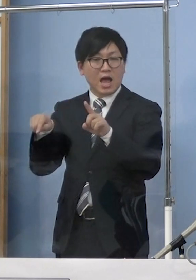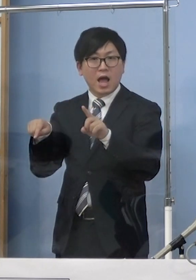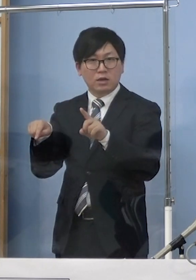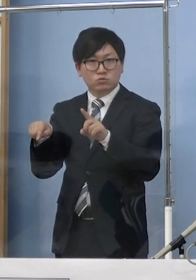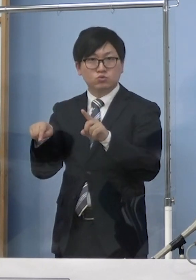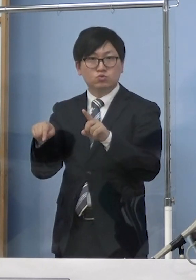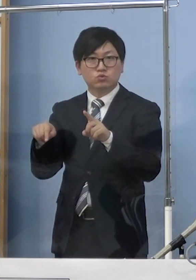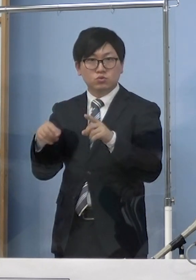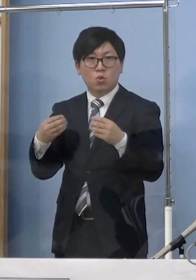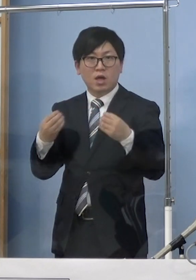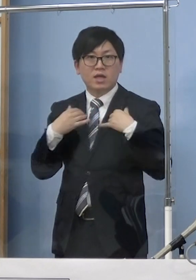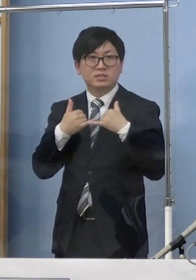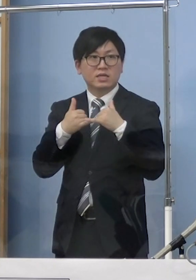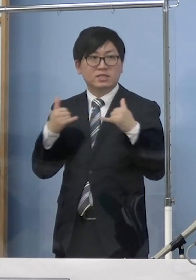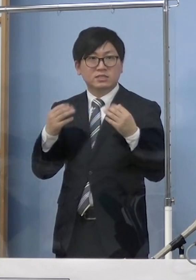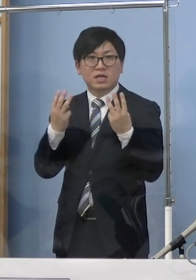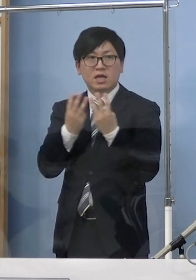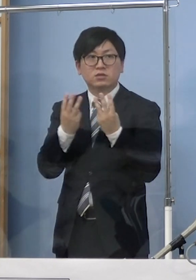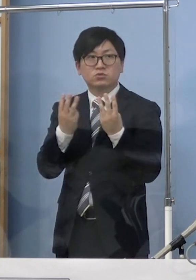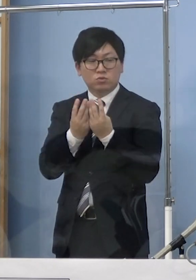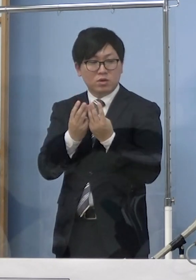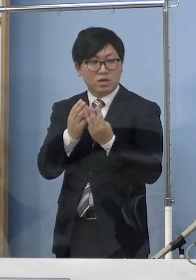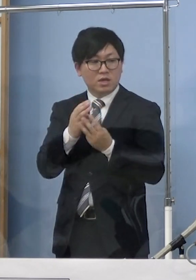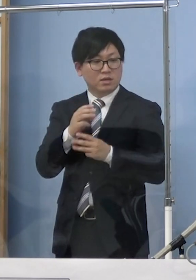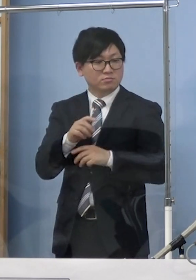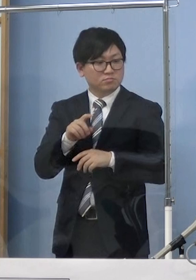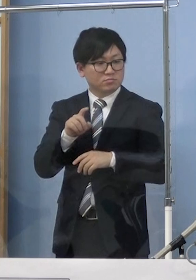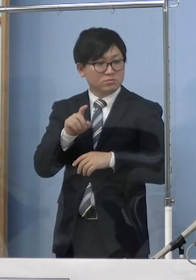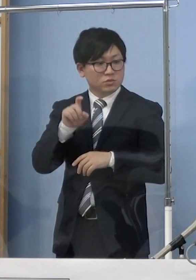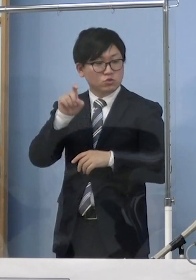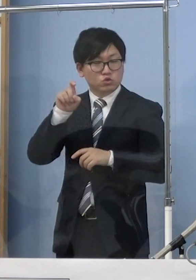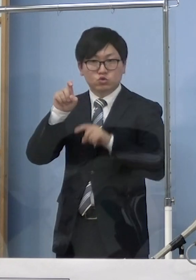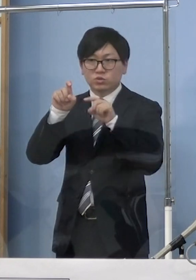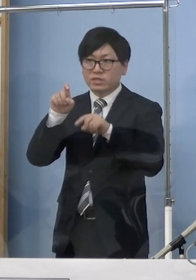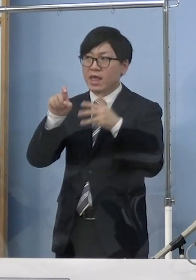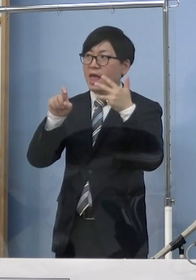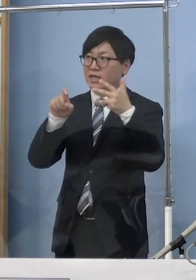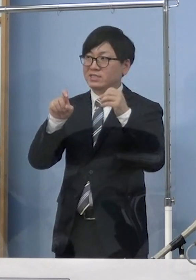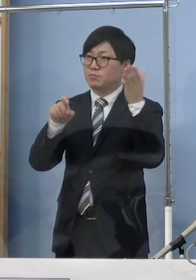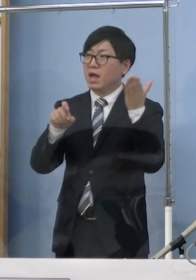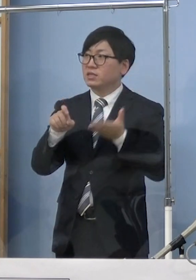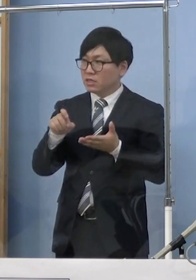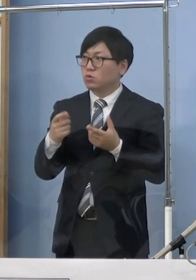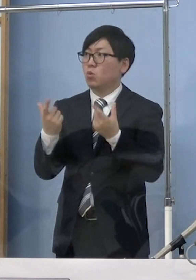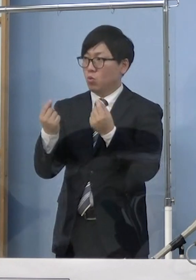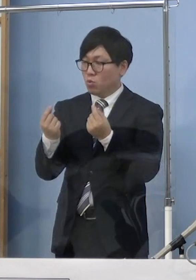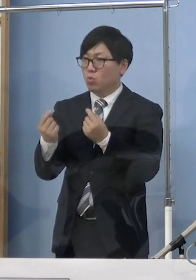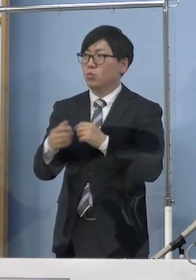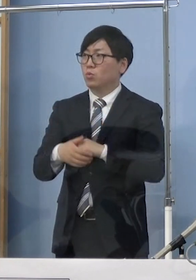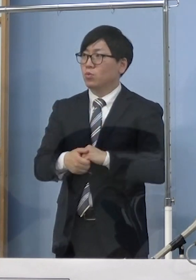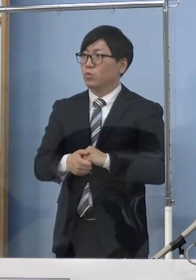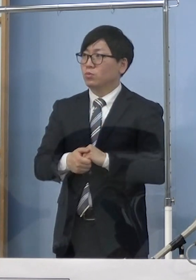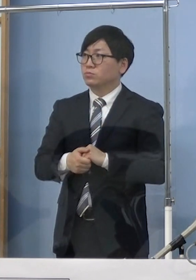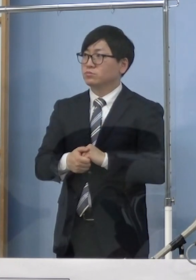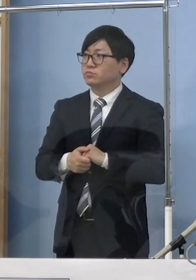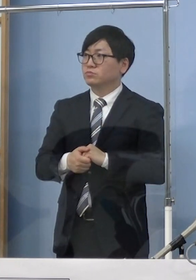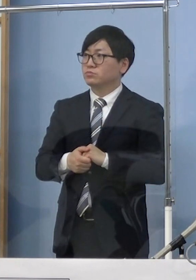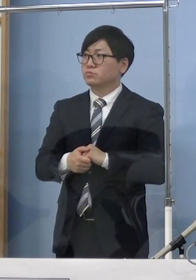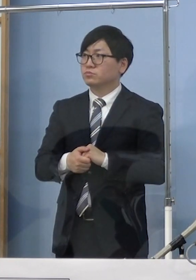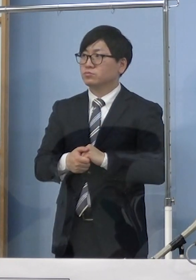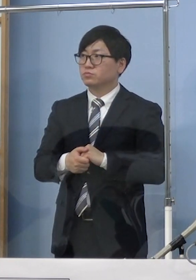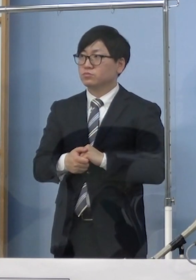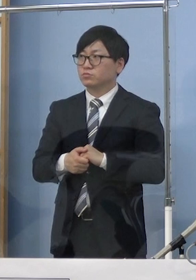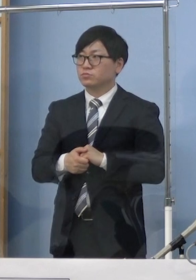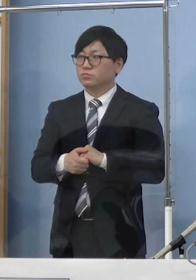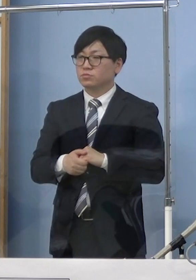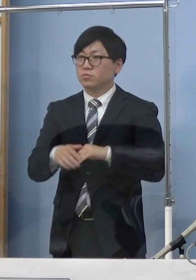10.… ちょっと待ってくださいね。 10.8% でいいです。はい、はい、 ありがとうございます。あ、ほんで今月はこれ